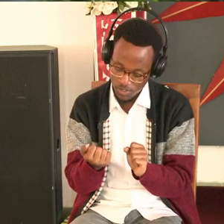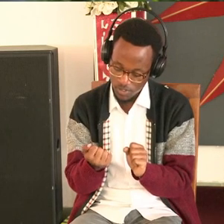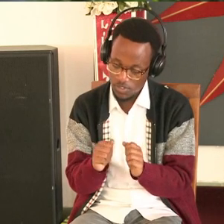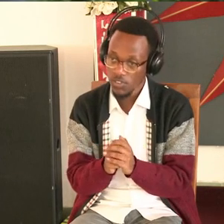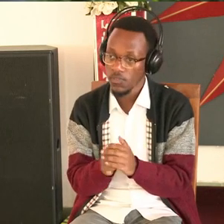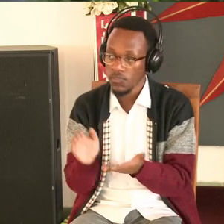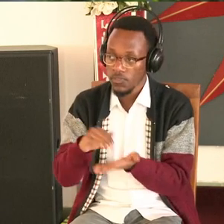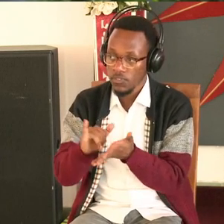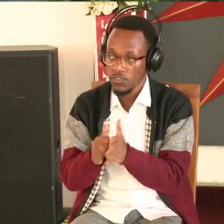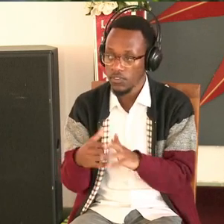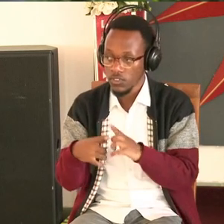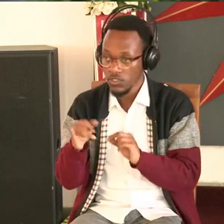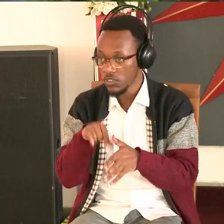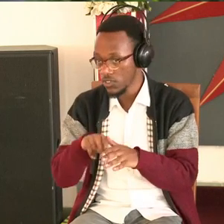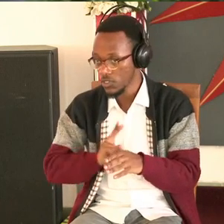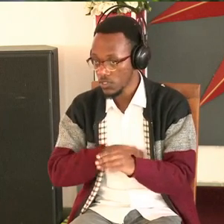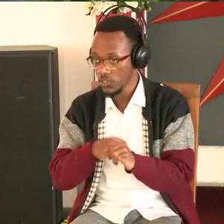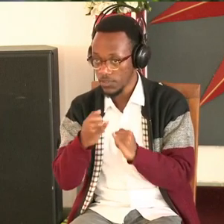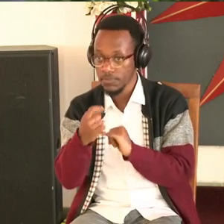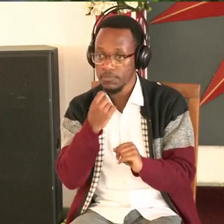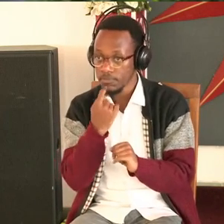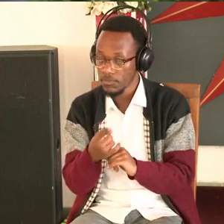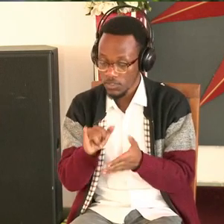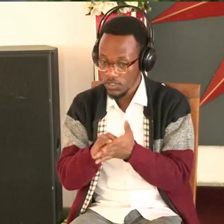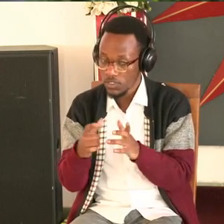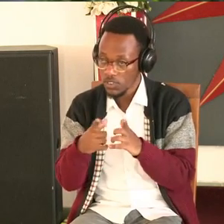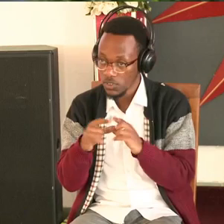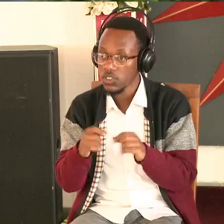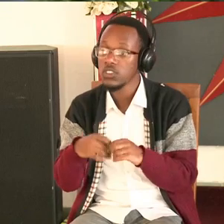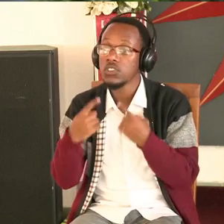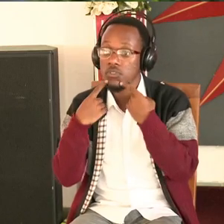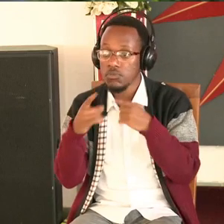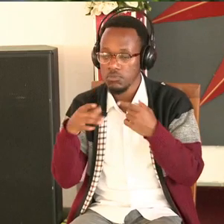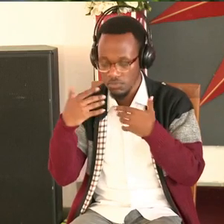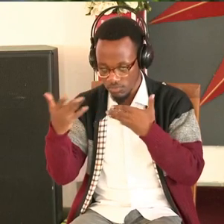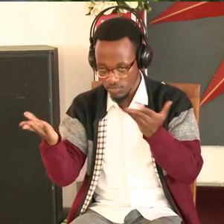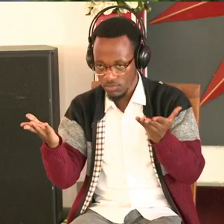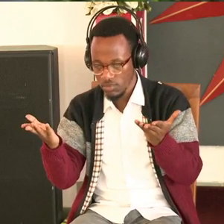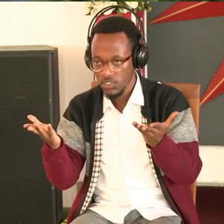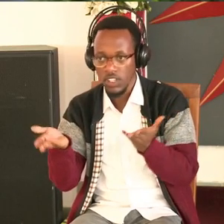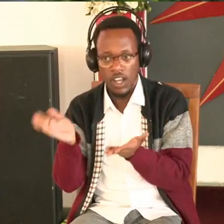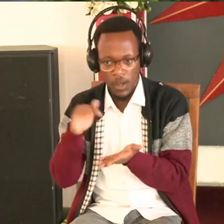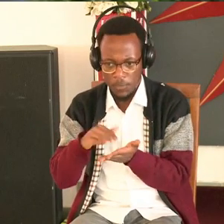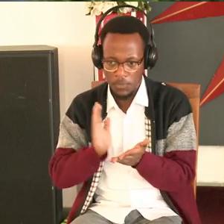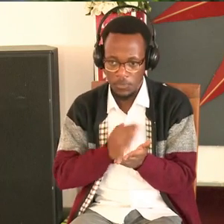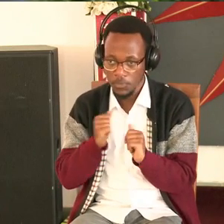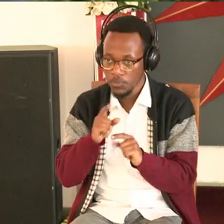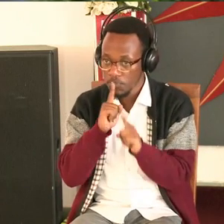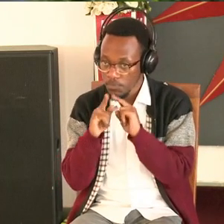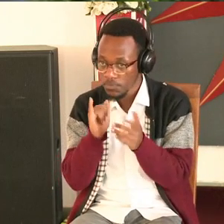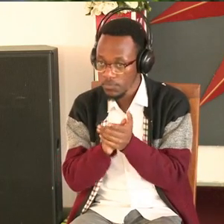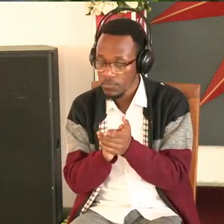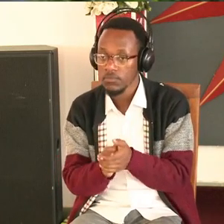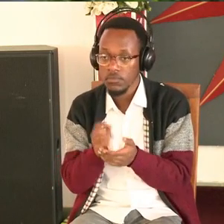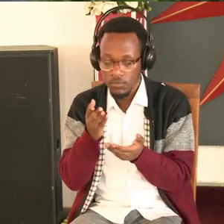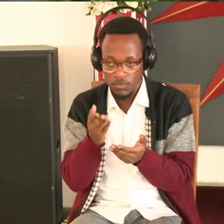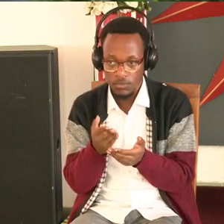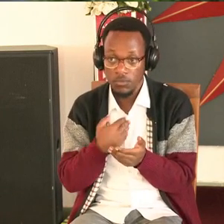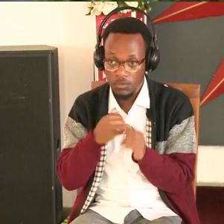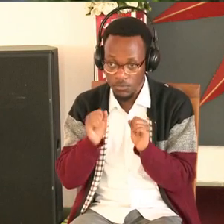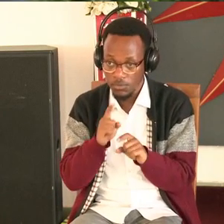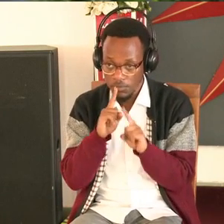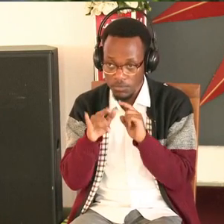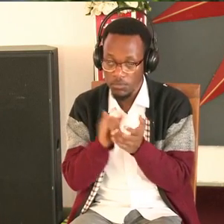ni naryo twavuze ni naryo twatangaje ni nayo mpamvu dushobora kuvuga tuti dushobora kuvuga